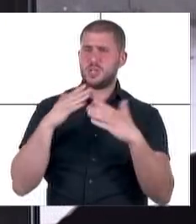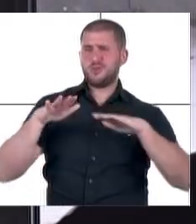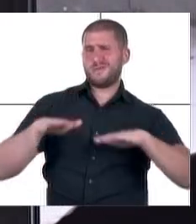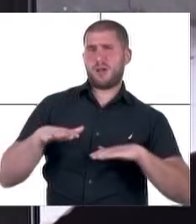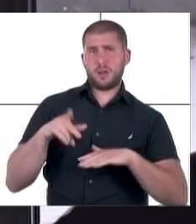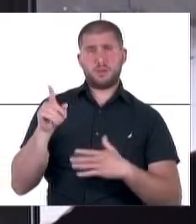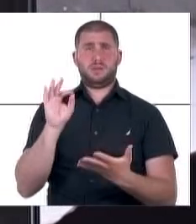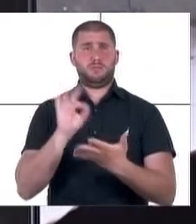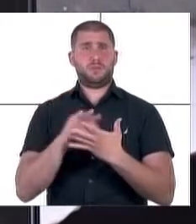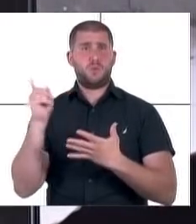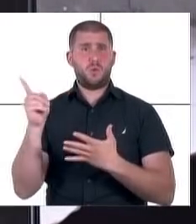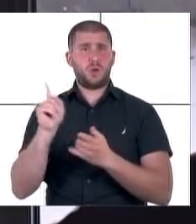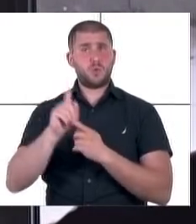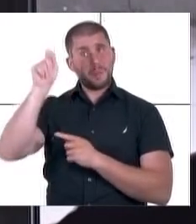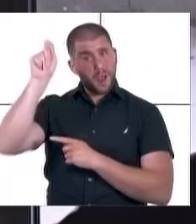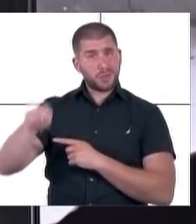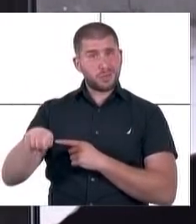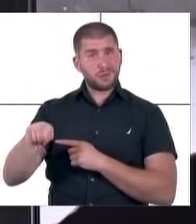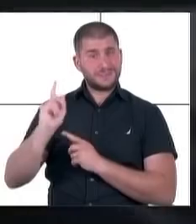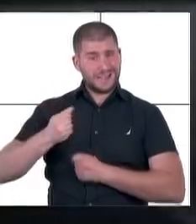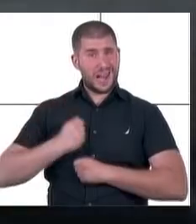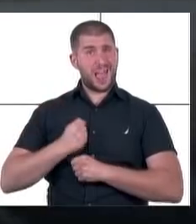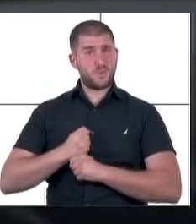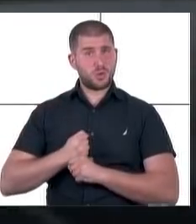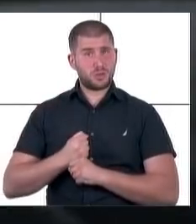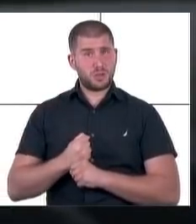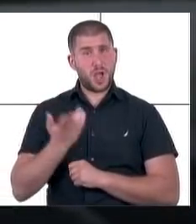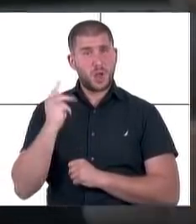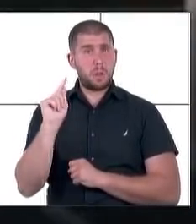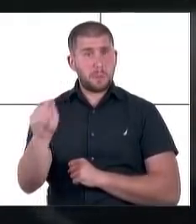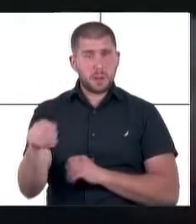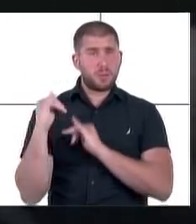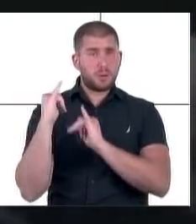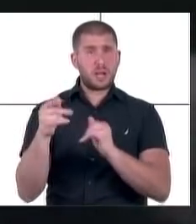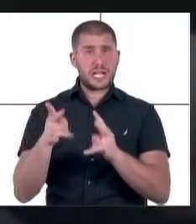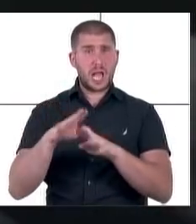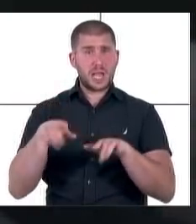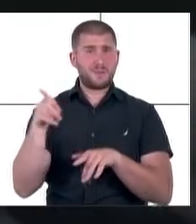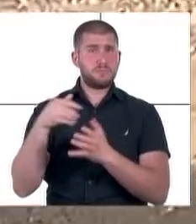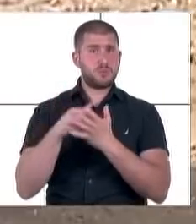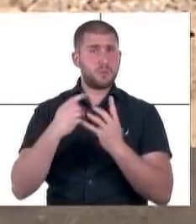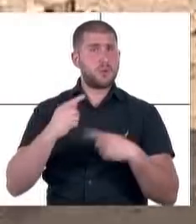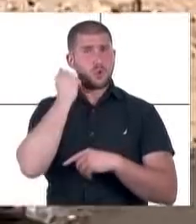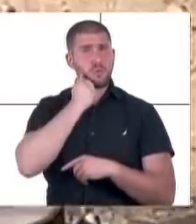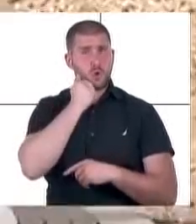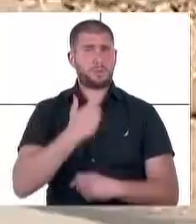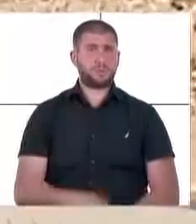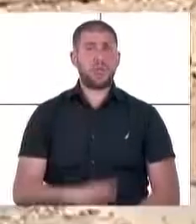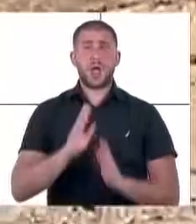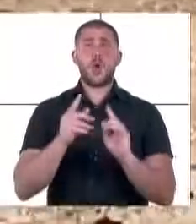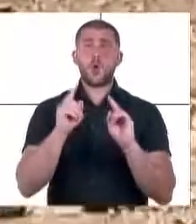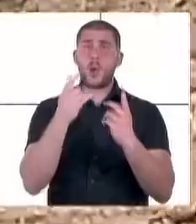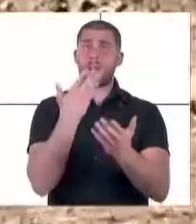בזמן שהוא מוכתם כרטיס ואמור לעבוד, היינו פשוט מגיעים, מרים לו קרח לים וממשיכים ביום יום שלנו. כל זה קורה על